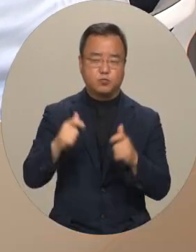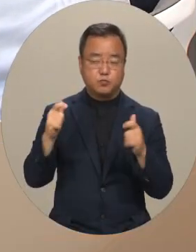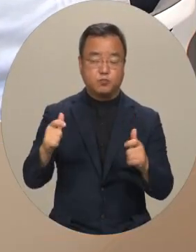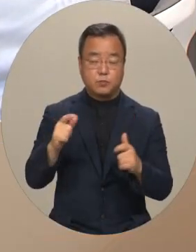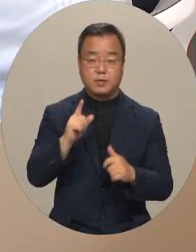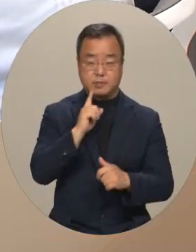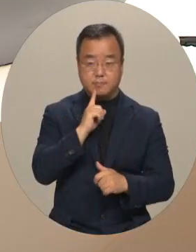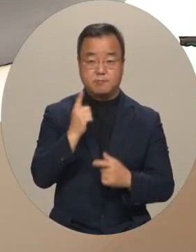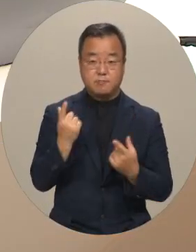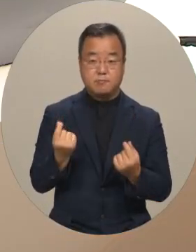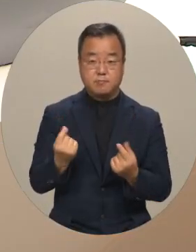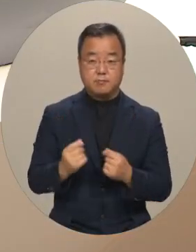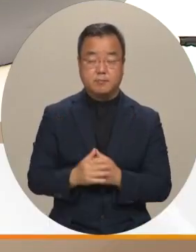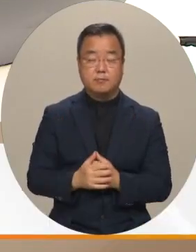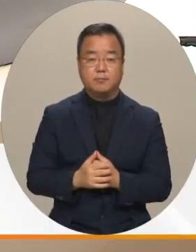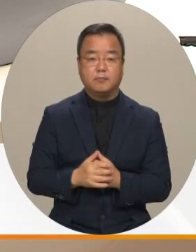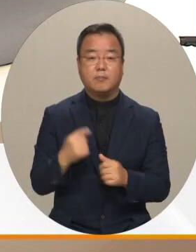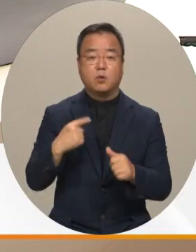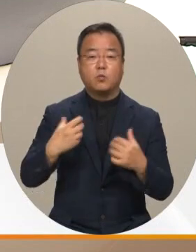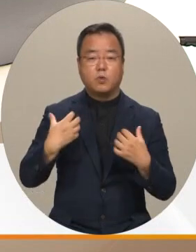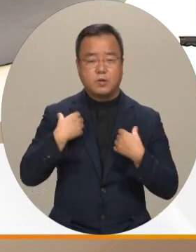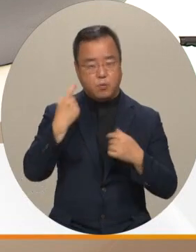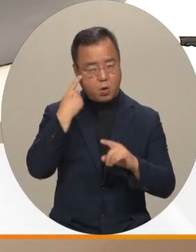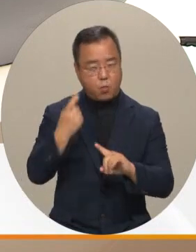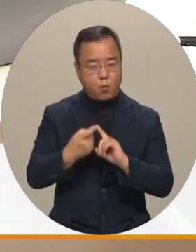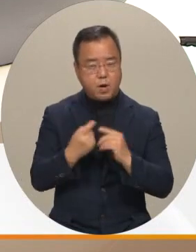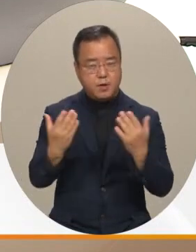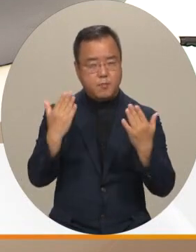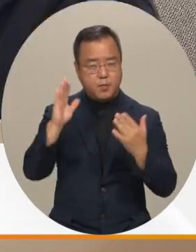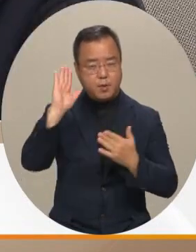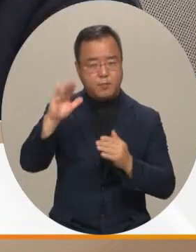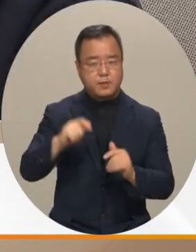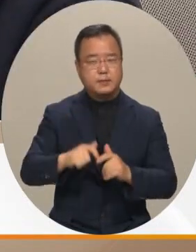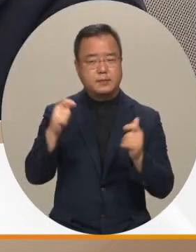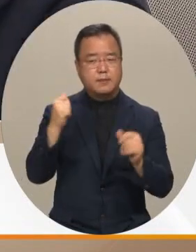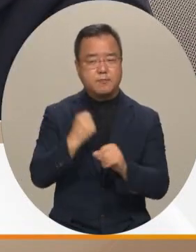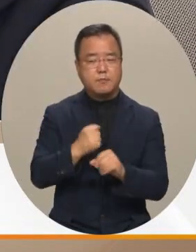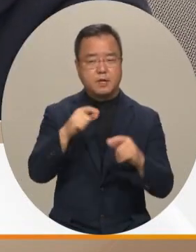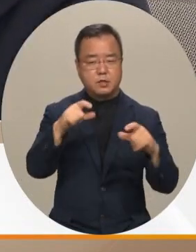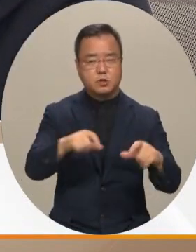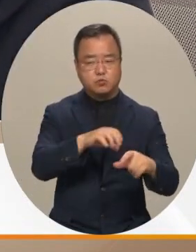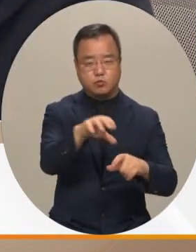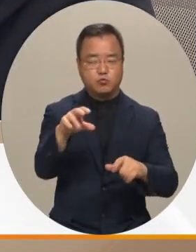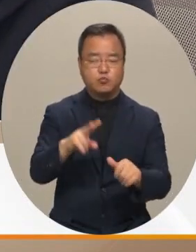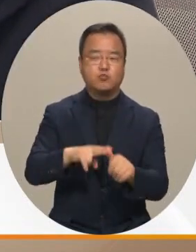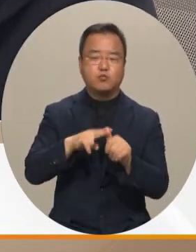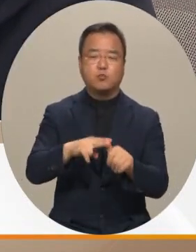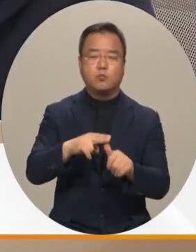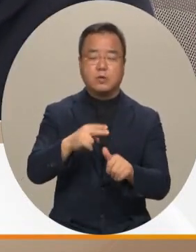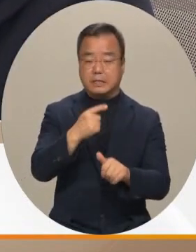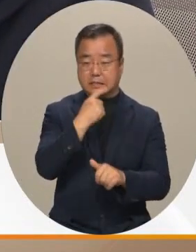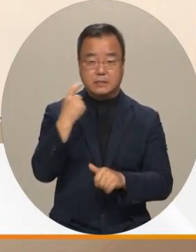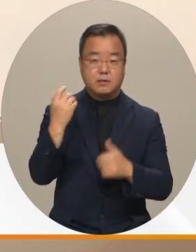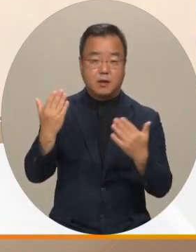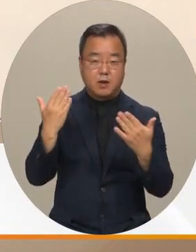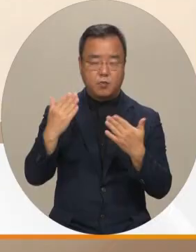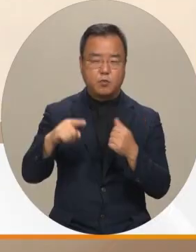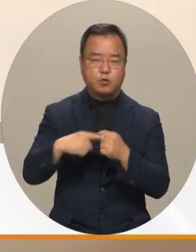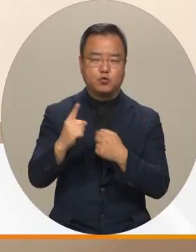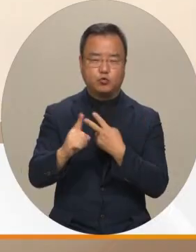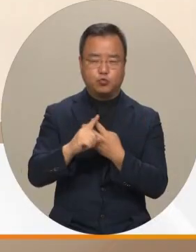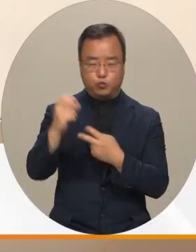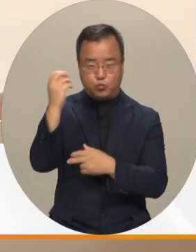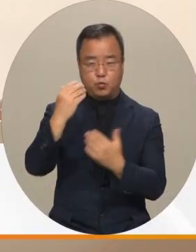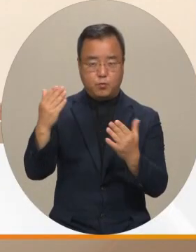풀이됩니다 교육청은이를 위해 관심 학교도 앞으로 더 늘리고 또 지역별 후보 인증 학교의 초중고 연계방안을 마련하는 등